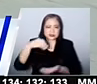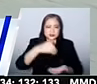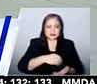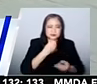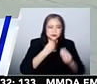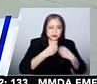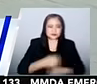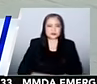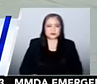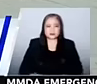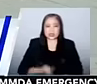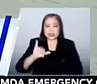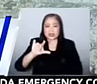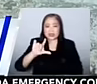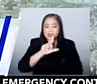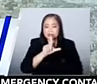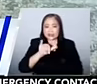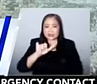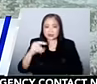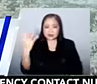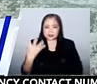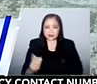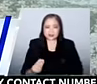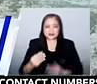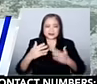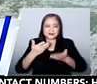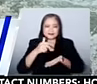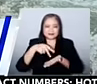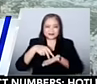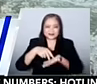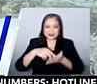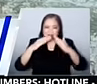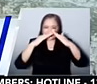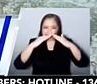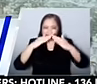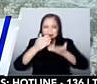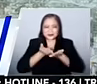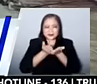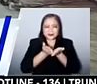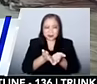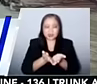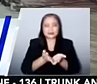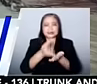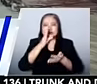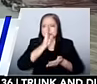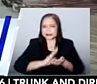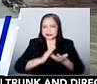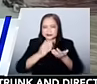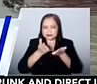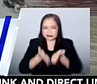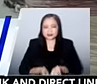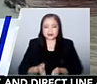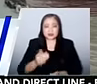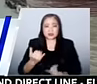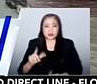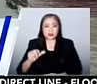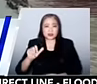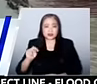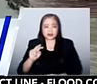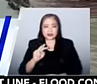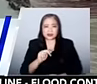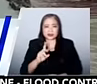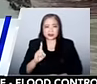ilang floating cages sa bahagi ng Matong kay beach patuloy na nagsasagawa ng assessment ang lan mdrrmo para malaman kung ilan